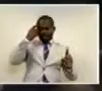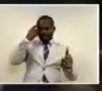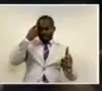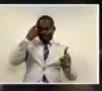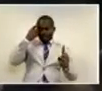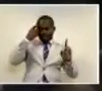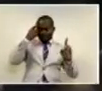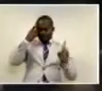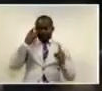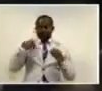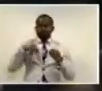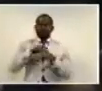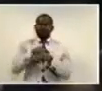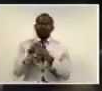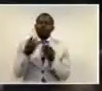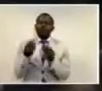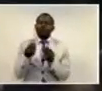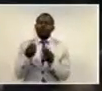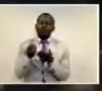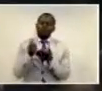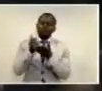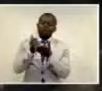igisigaye kibe